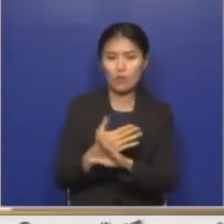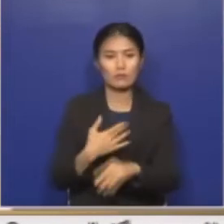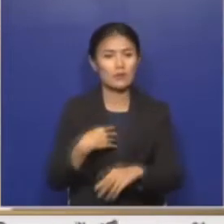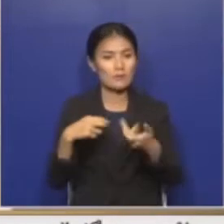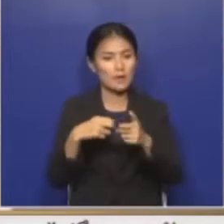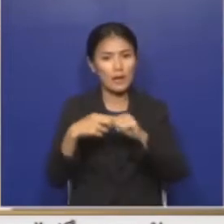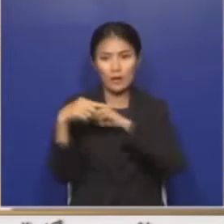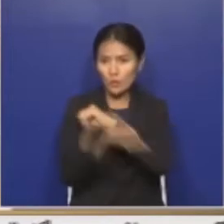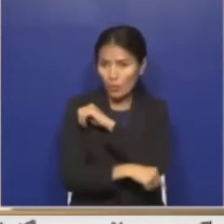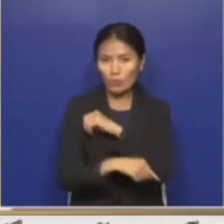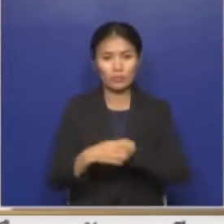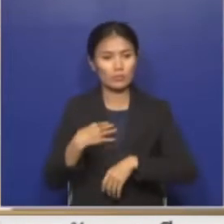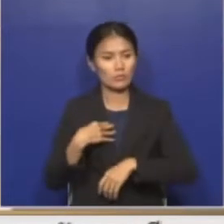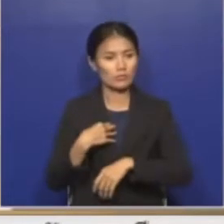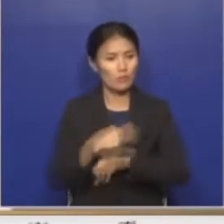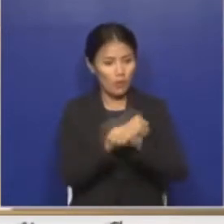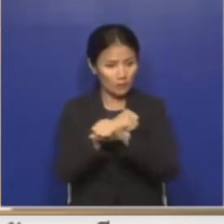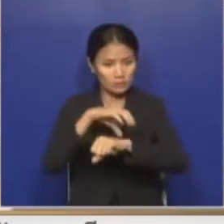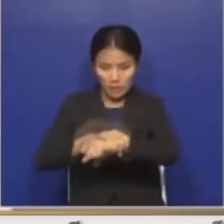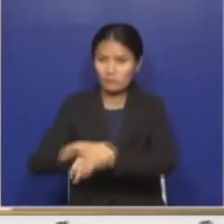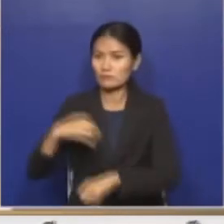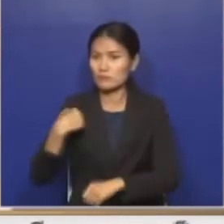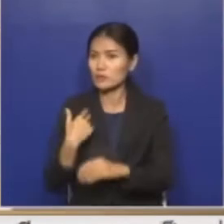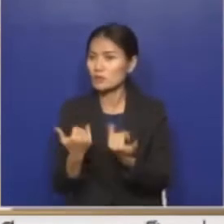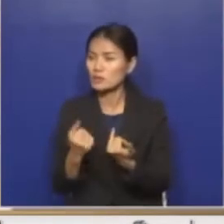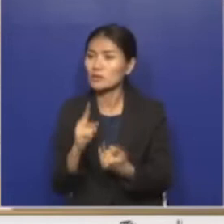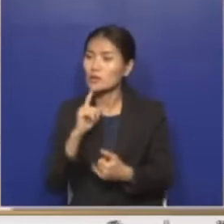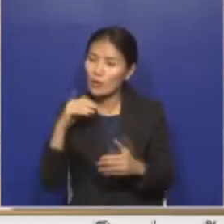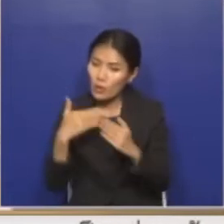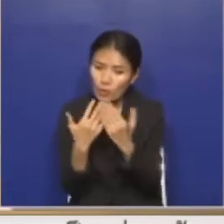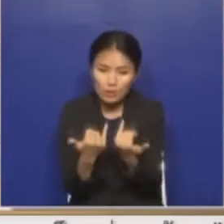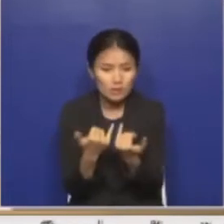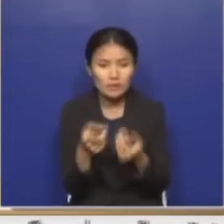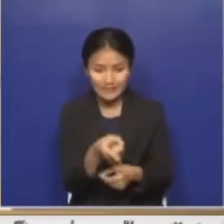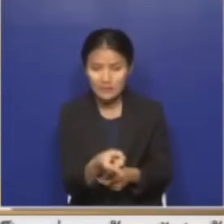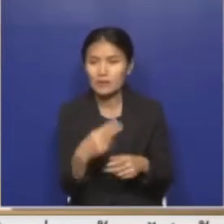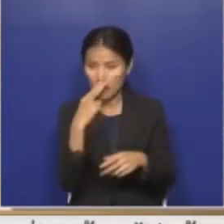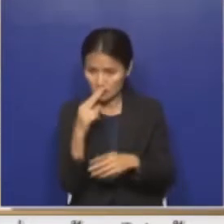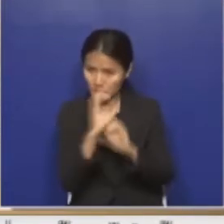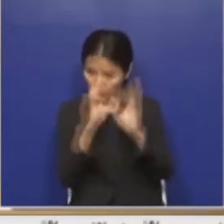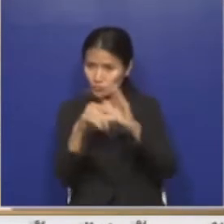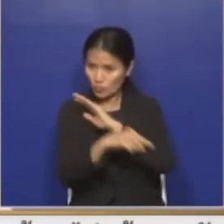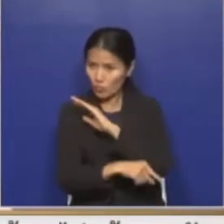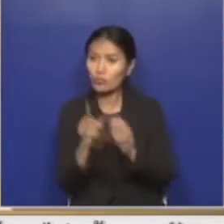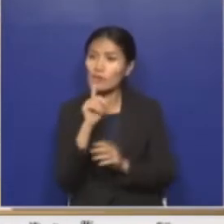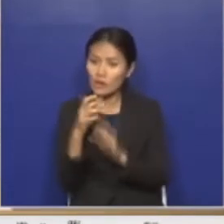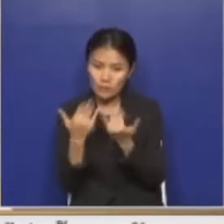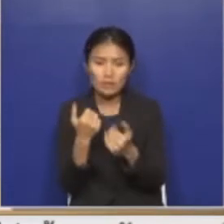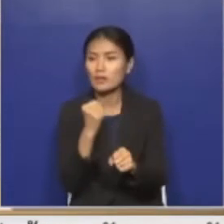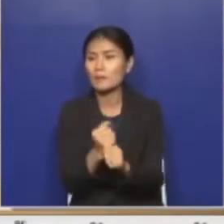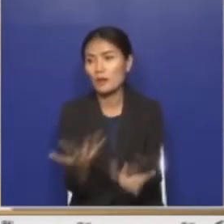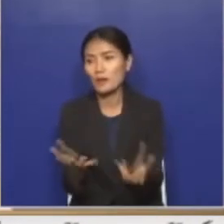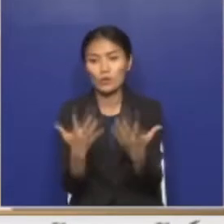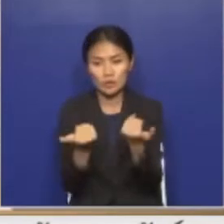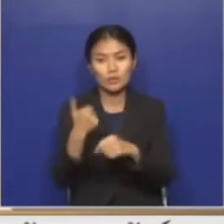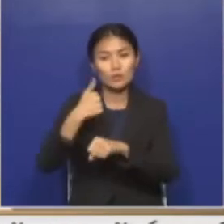บ้างที่จะจัดการกับเรื่องนี้นะครับและขณะเดียวกันเนี่ยเอ่อไอ้รักษาการผอ.องค์การคลังสินค้า